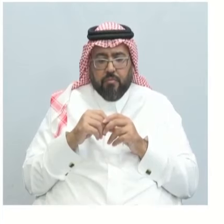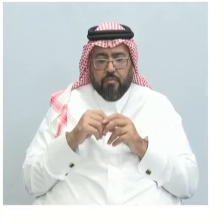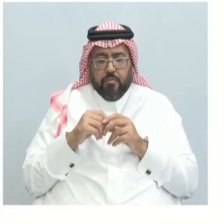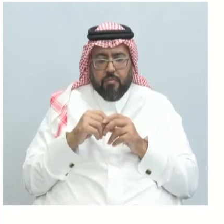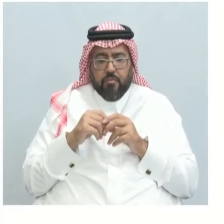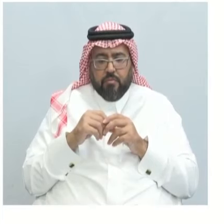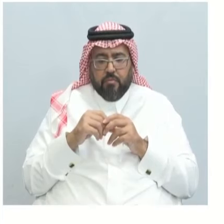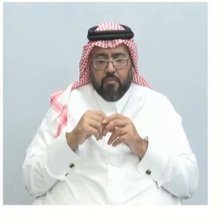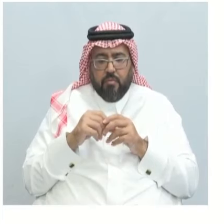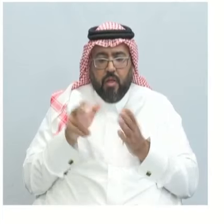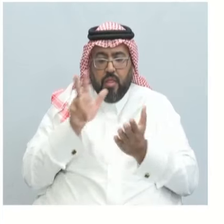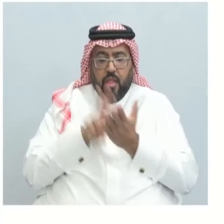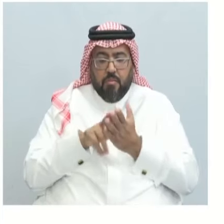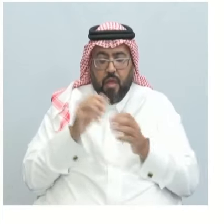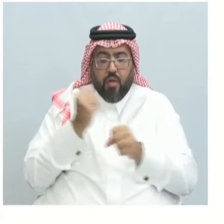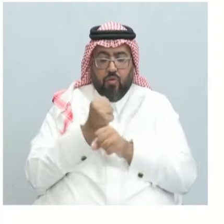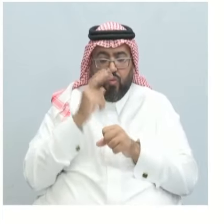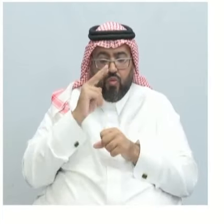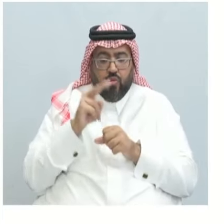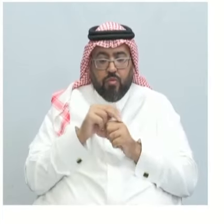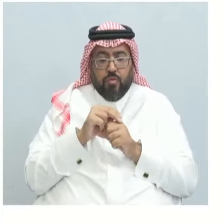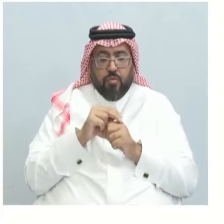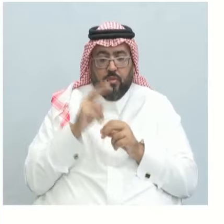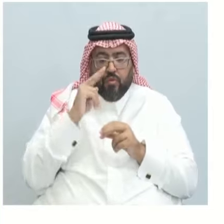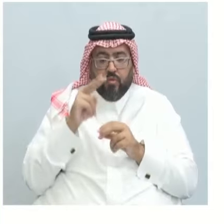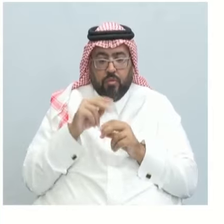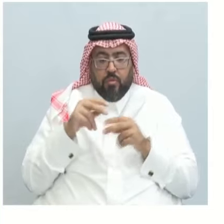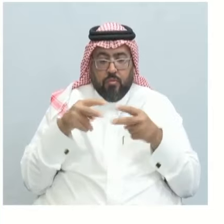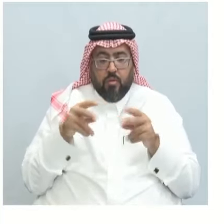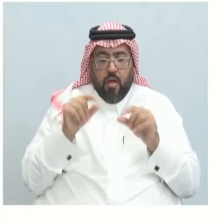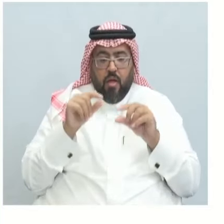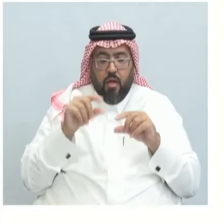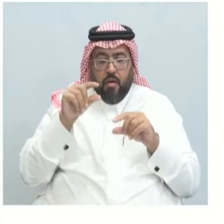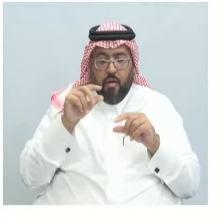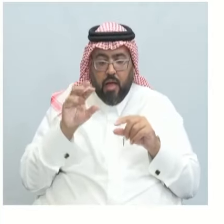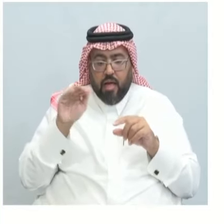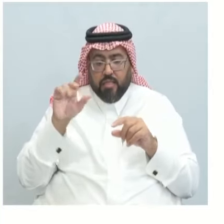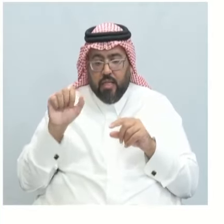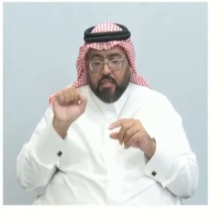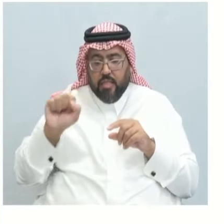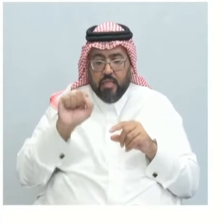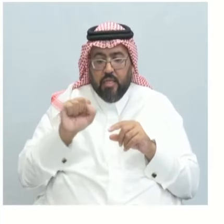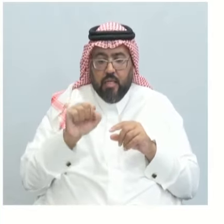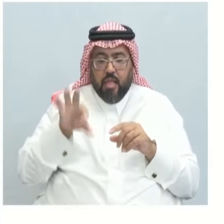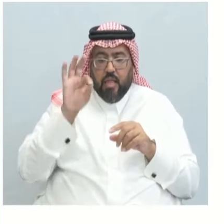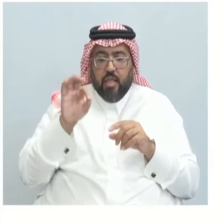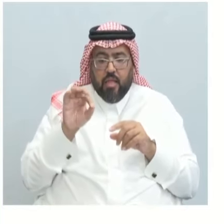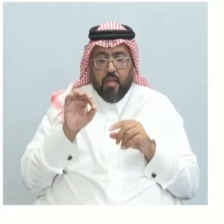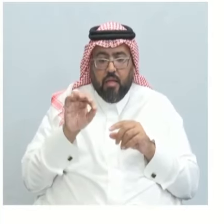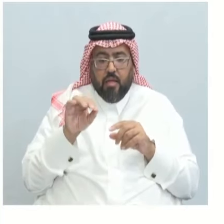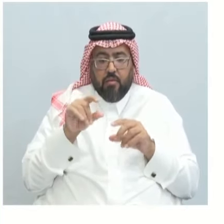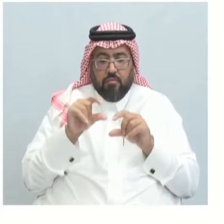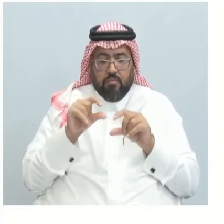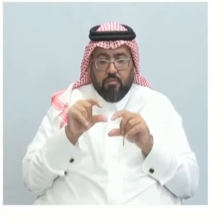دي تطبيق عملي على تبويب هذا الكمبيوتر نختار